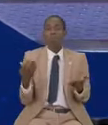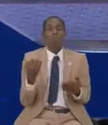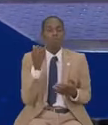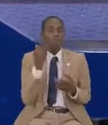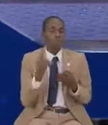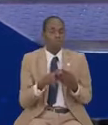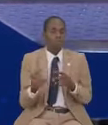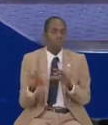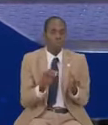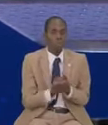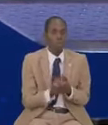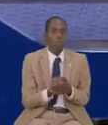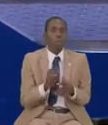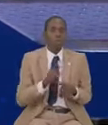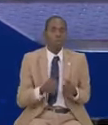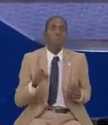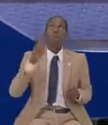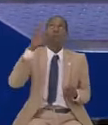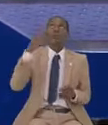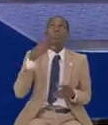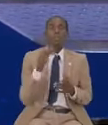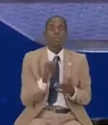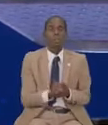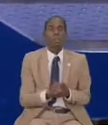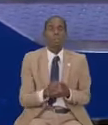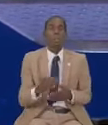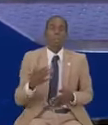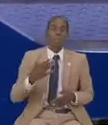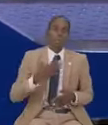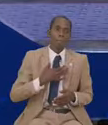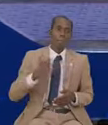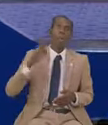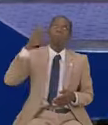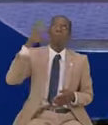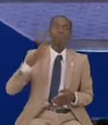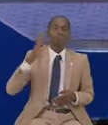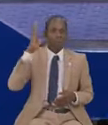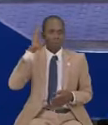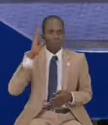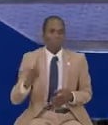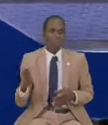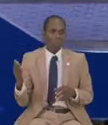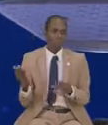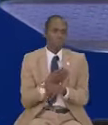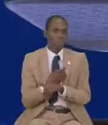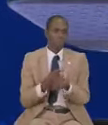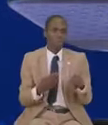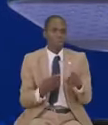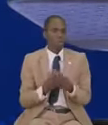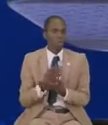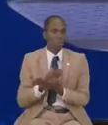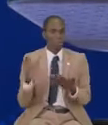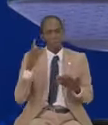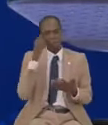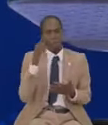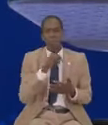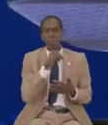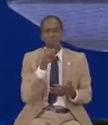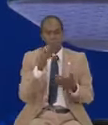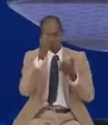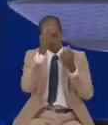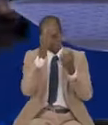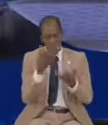as dit mon Dieu les rejettera pourquoi parce qu'ils ne l'ont pas écouté et